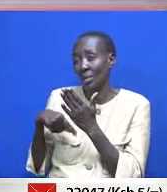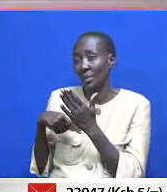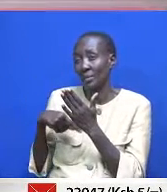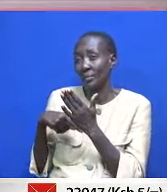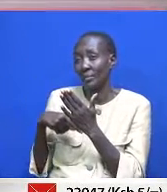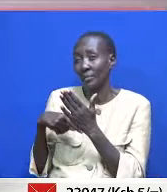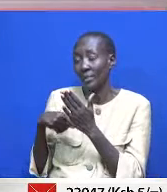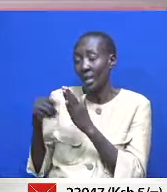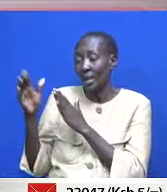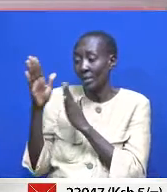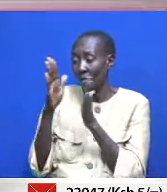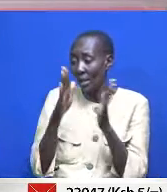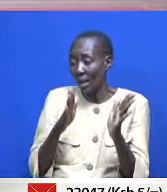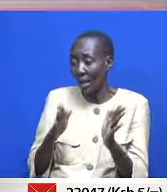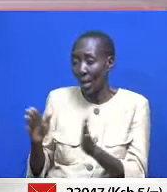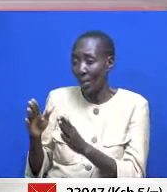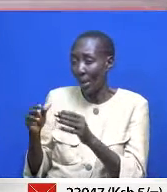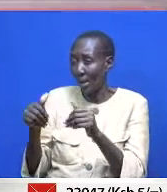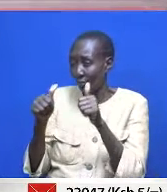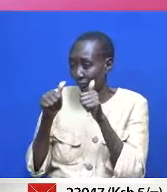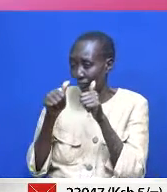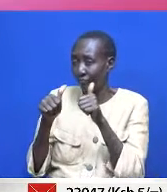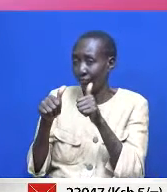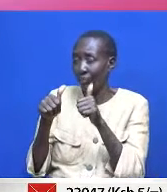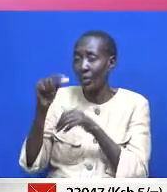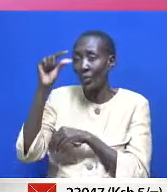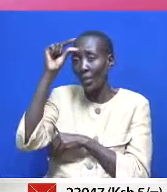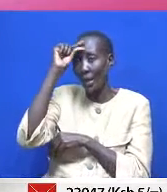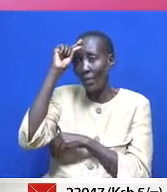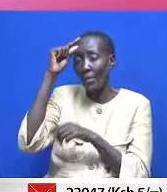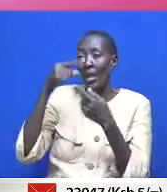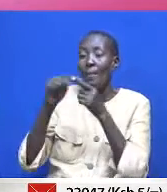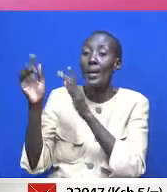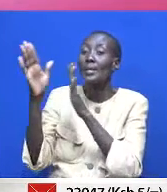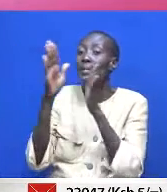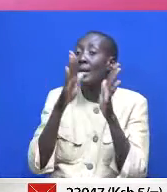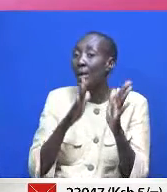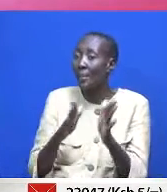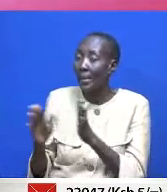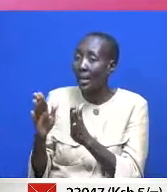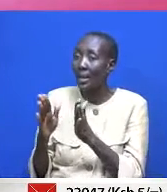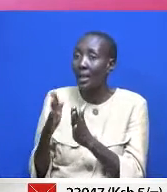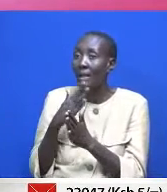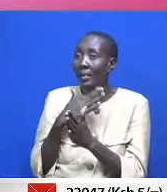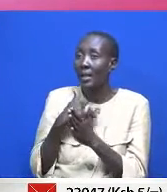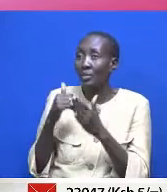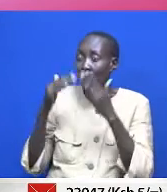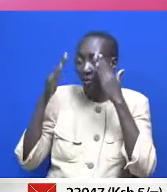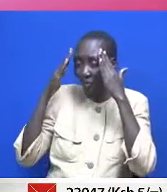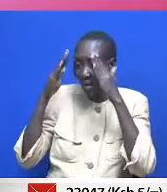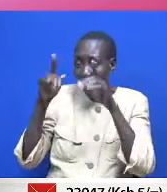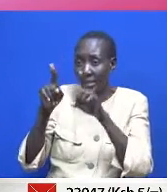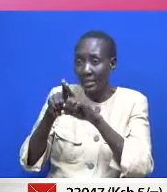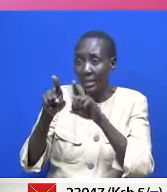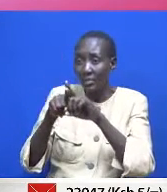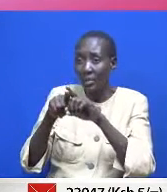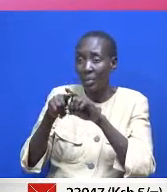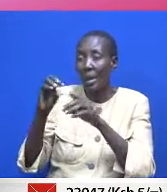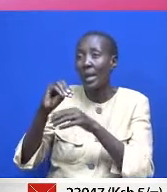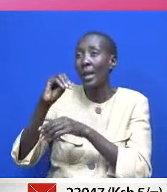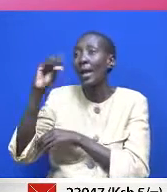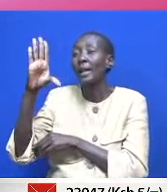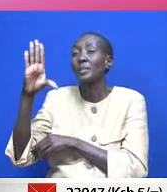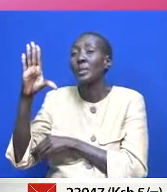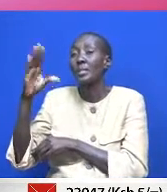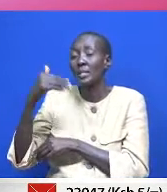ni mpango nzuri sana ya serikali. Lakini ni mpango ambaye tungependa kuiangalia kulingana pia na gharama ambaye inatuletea